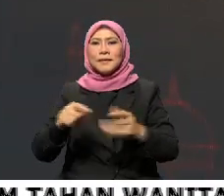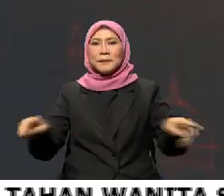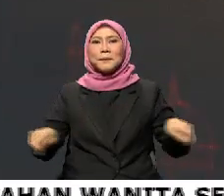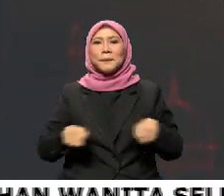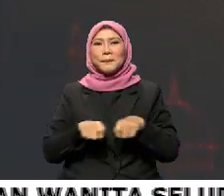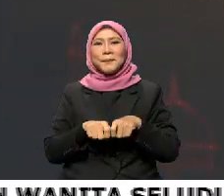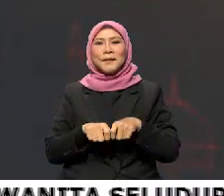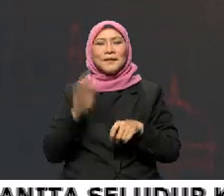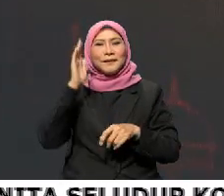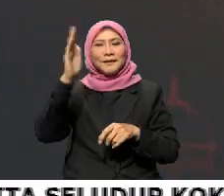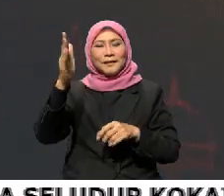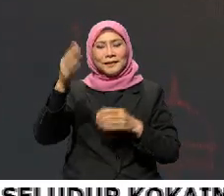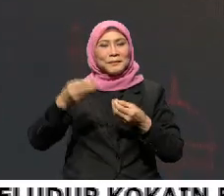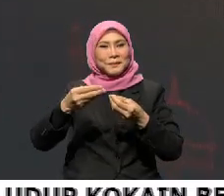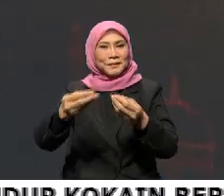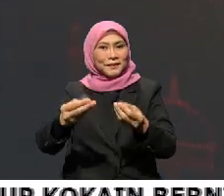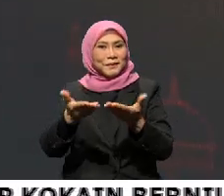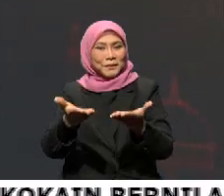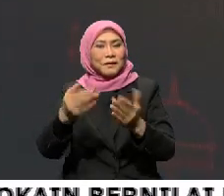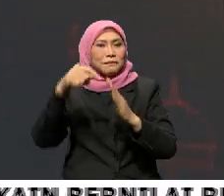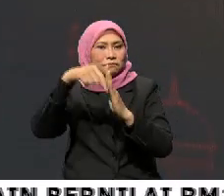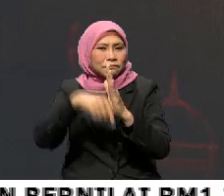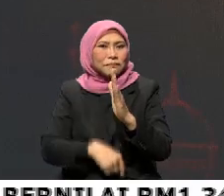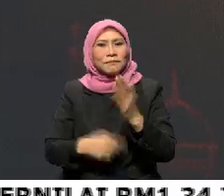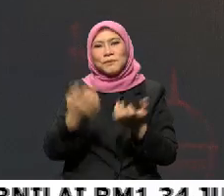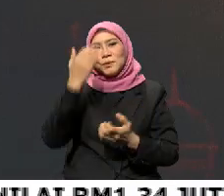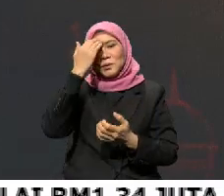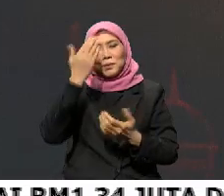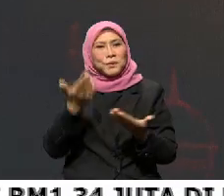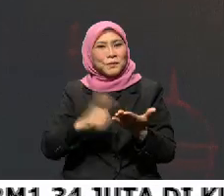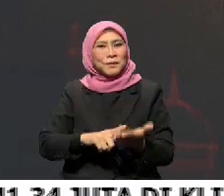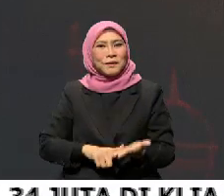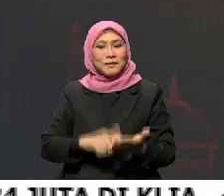kami berikan kepada anda untuk kita mengetahui perkembangan semasa